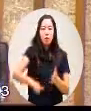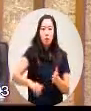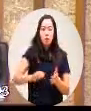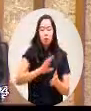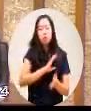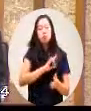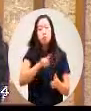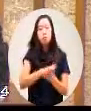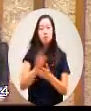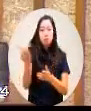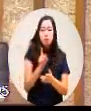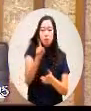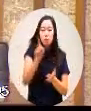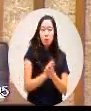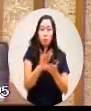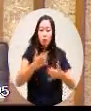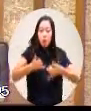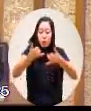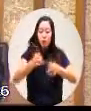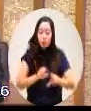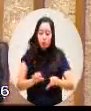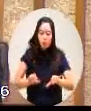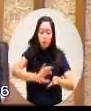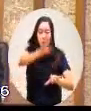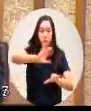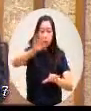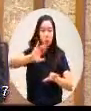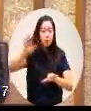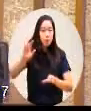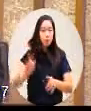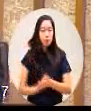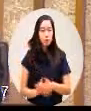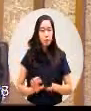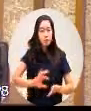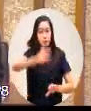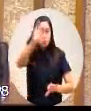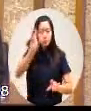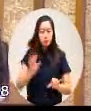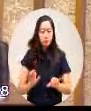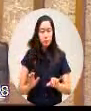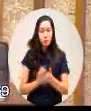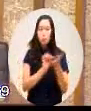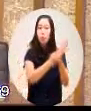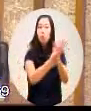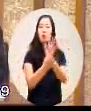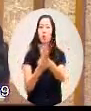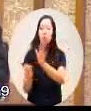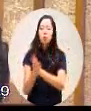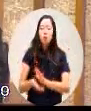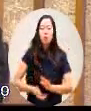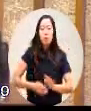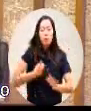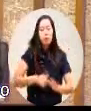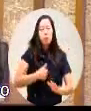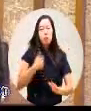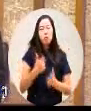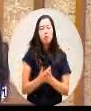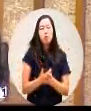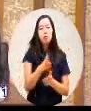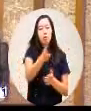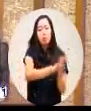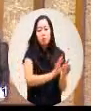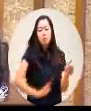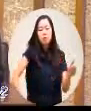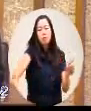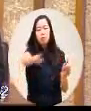过经常透过一些媒体的这样的一个表述方式，的确会造成我们同仁因为都要